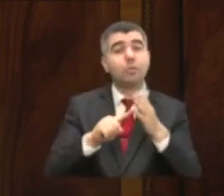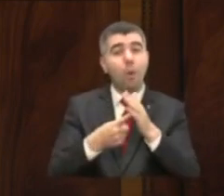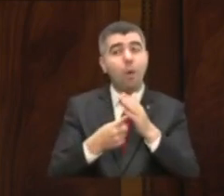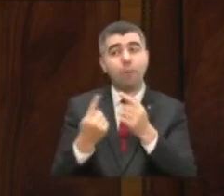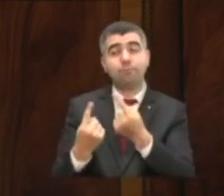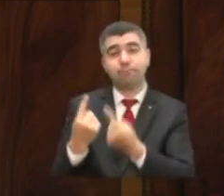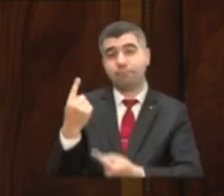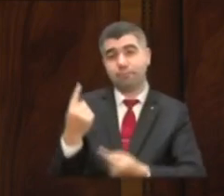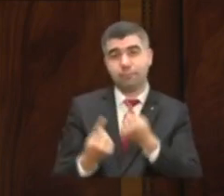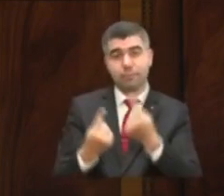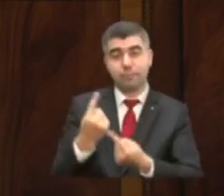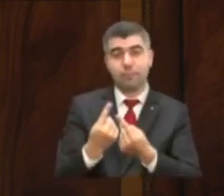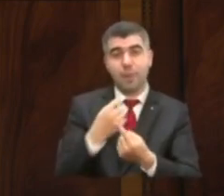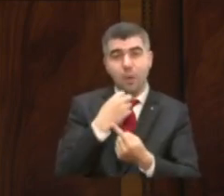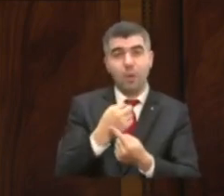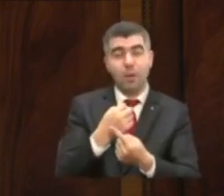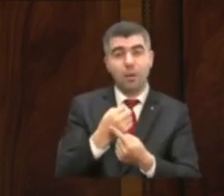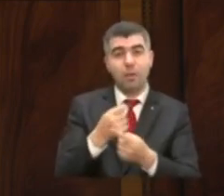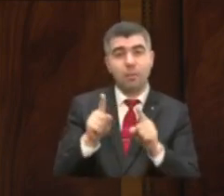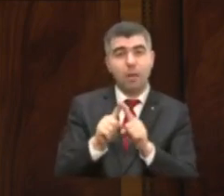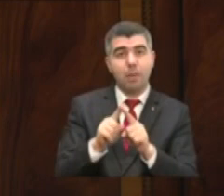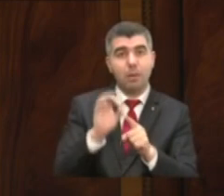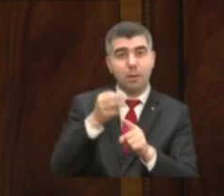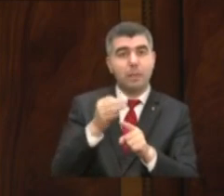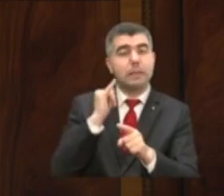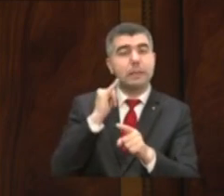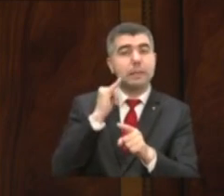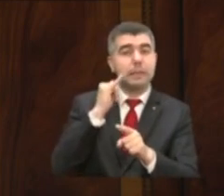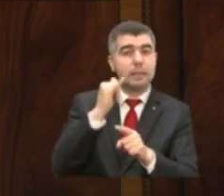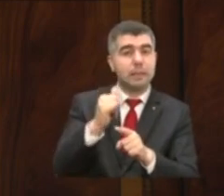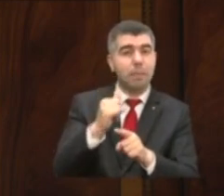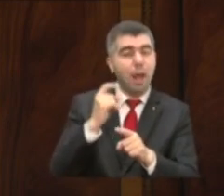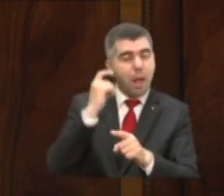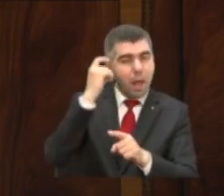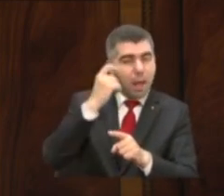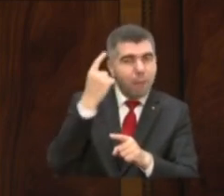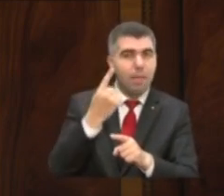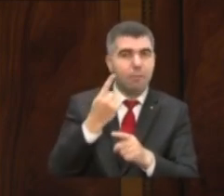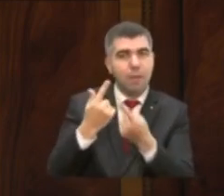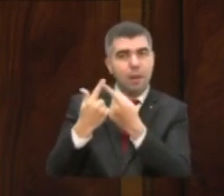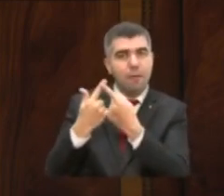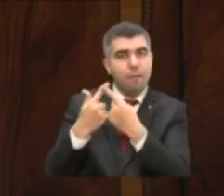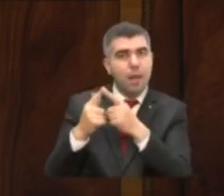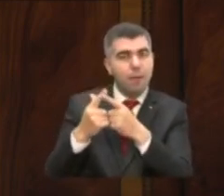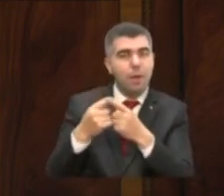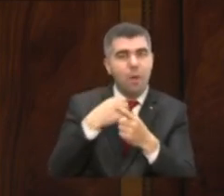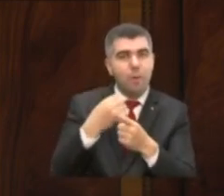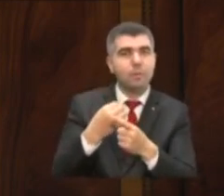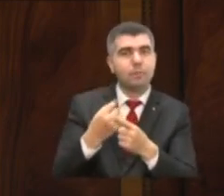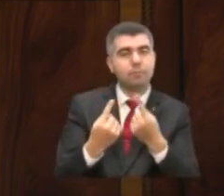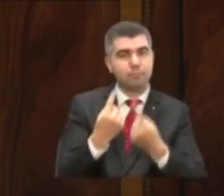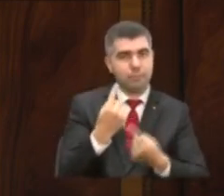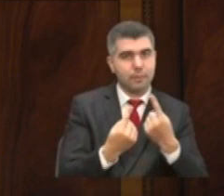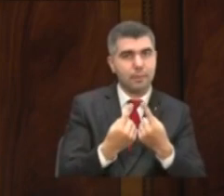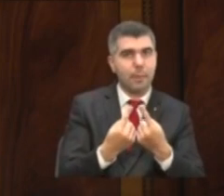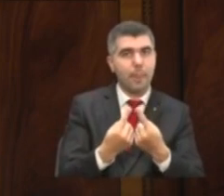واي خدمه اول معيار فيها هو الاستدامه ديالها. عاد كنفكر في الجوانب، الجانب الثاني اللي هو الجوده، الجانب الثالث اللي هو